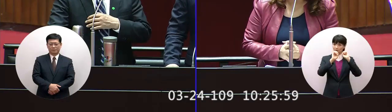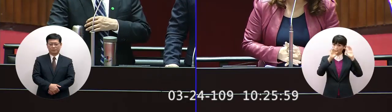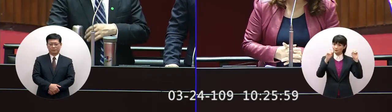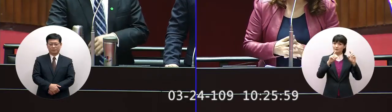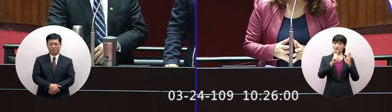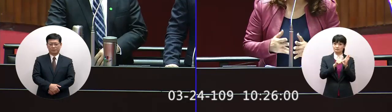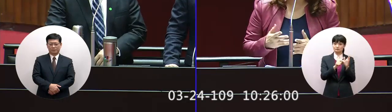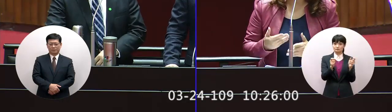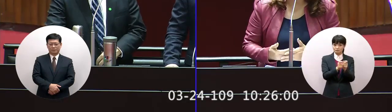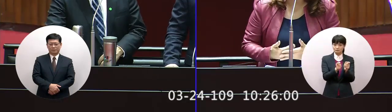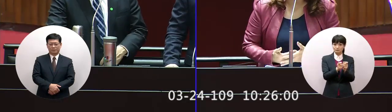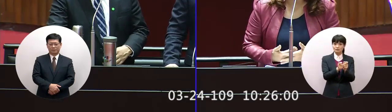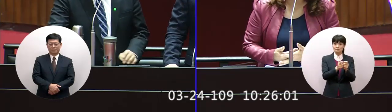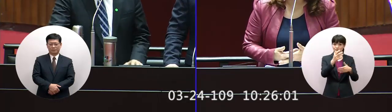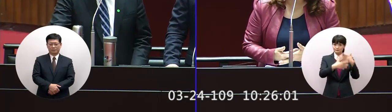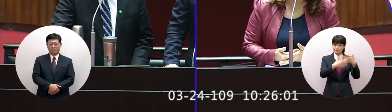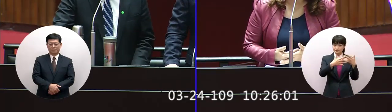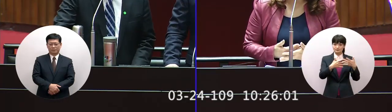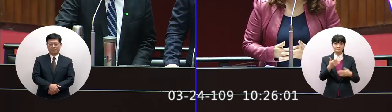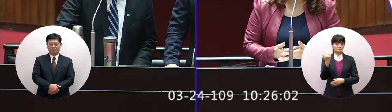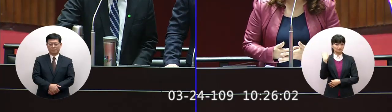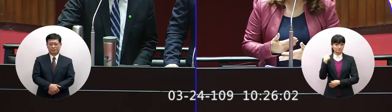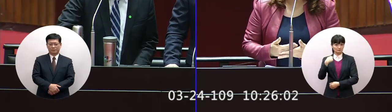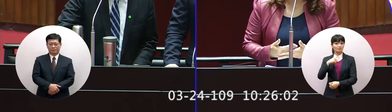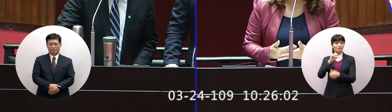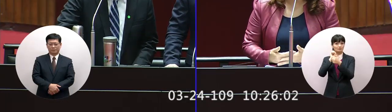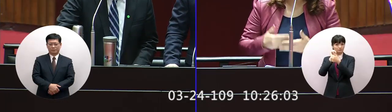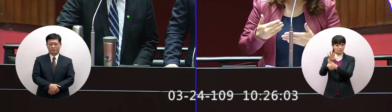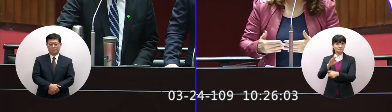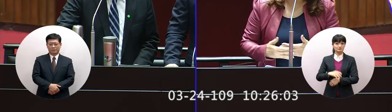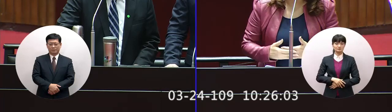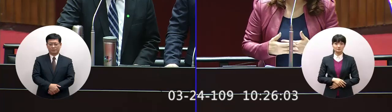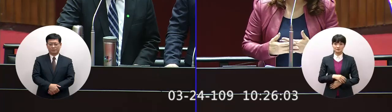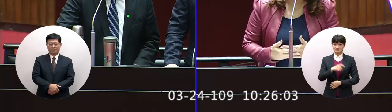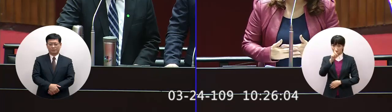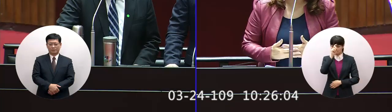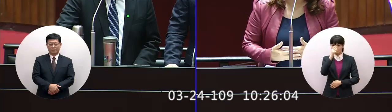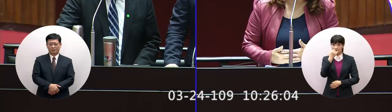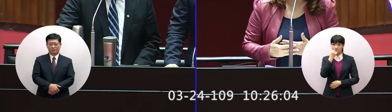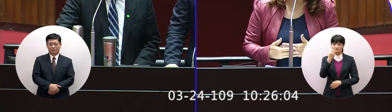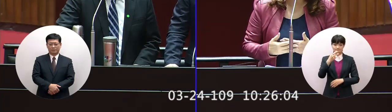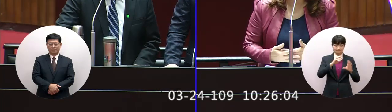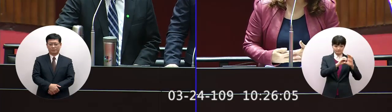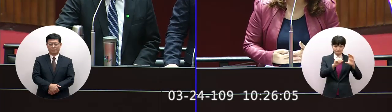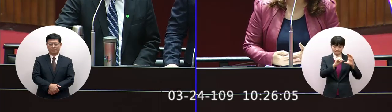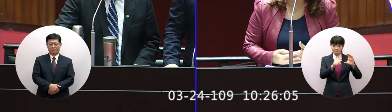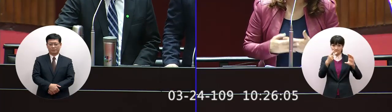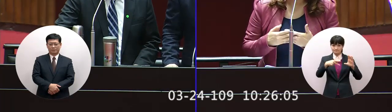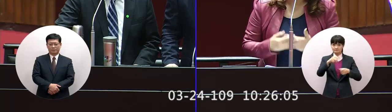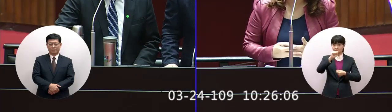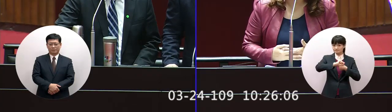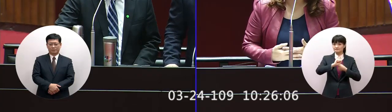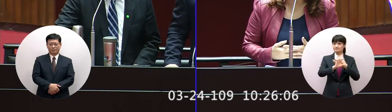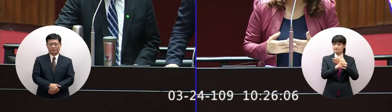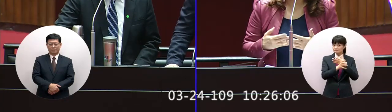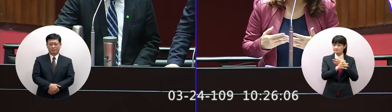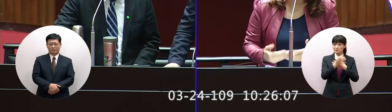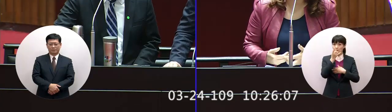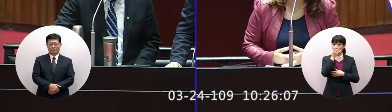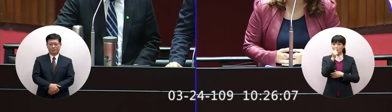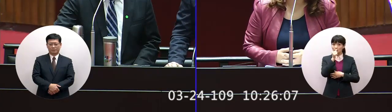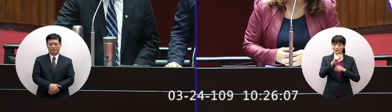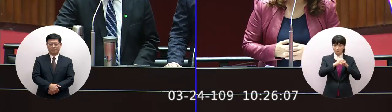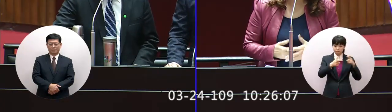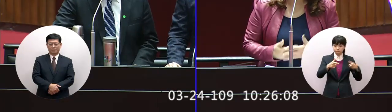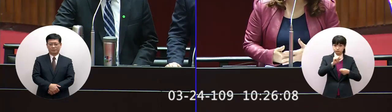片。那当初本席有在建议，就是说希望就是说能够在字幕上面能够加注这个外国的